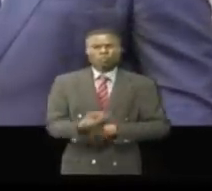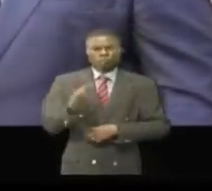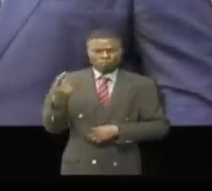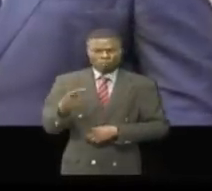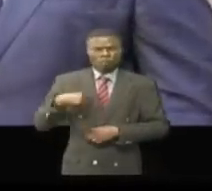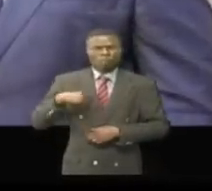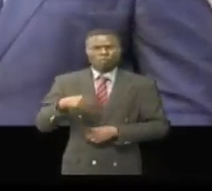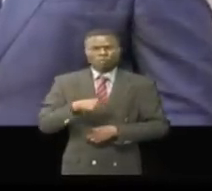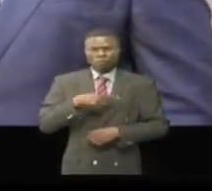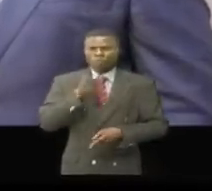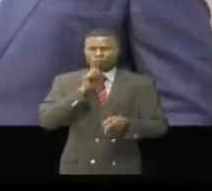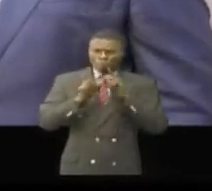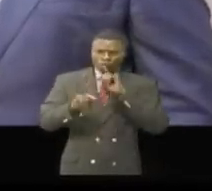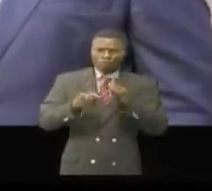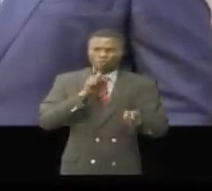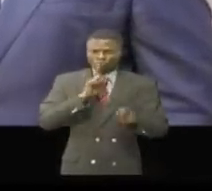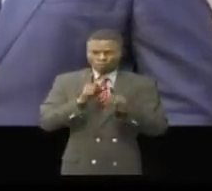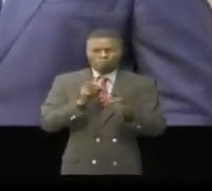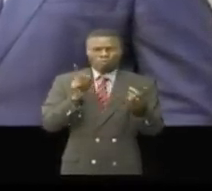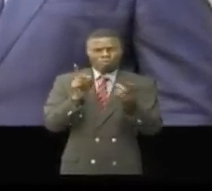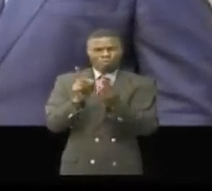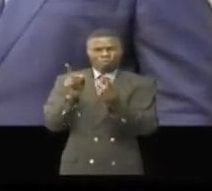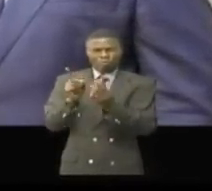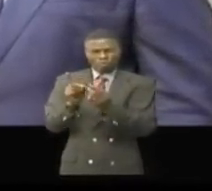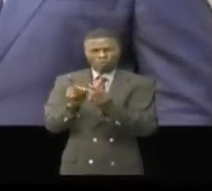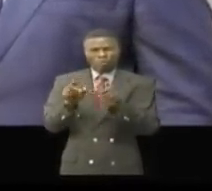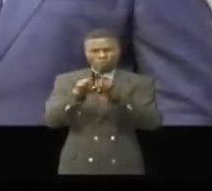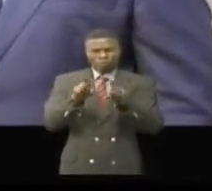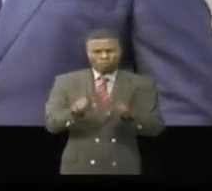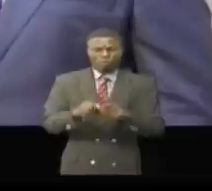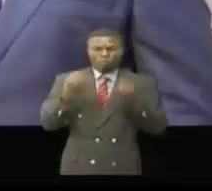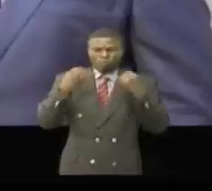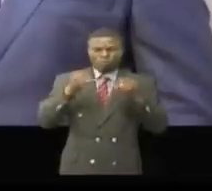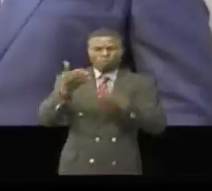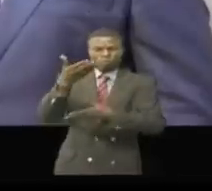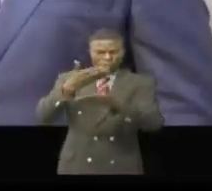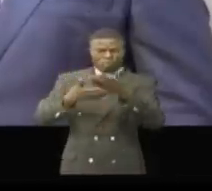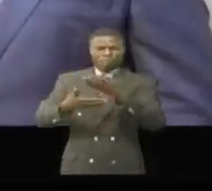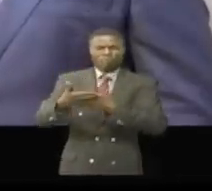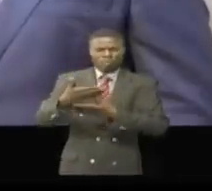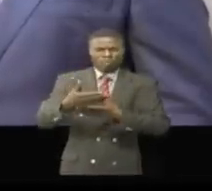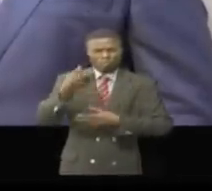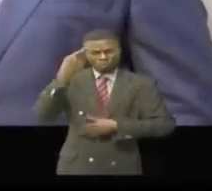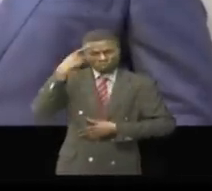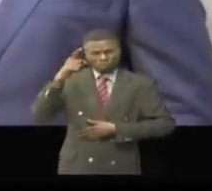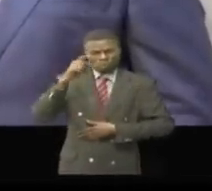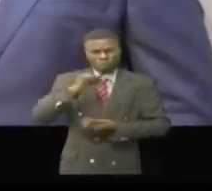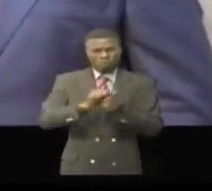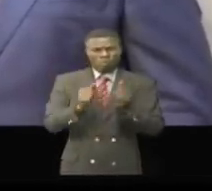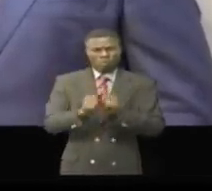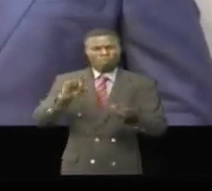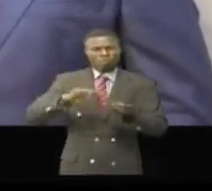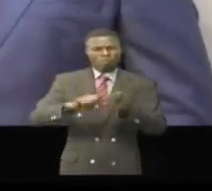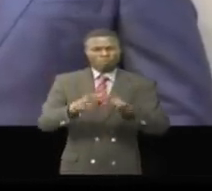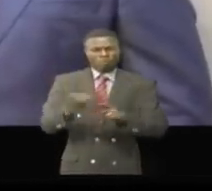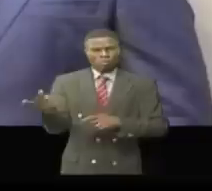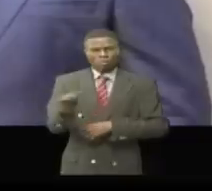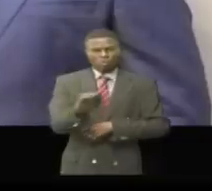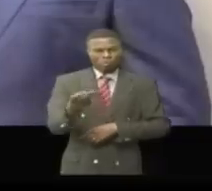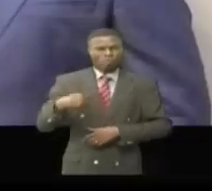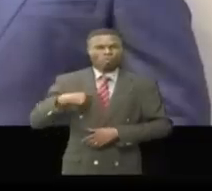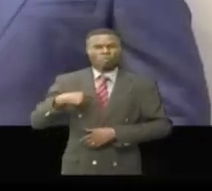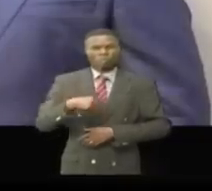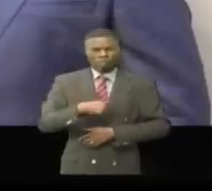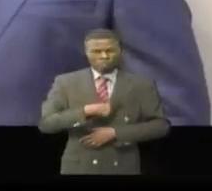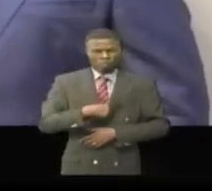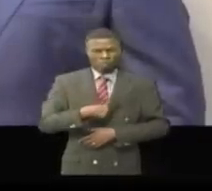nous puissions échanger aussi bien des informations sur les relations qui nous mettent ensemble que